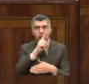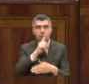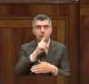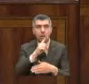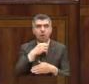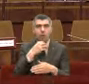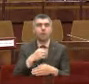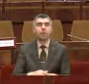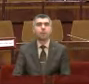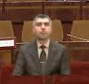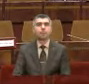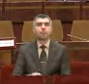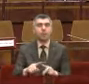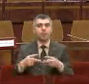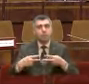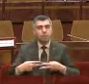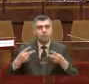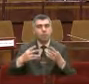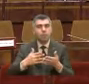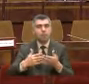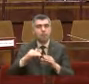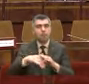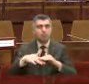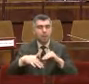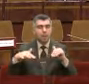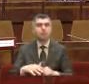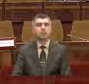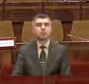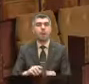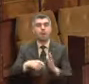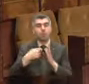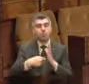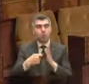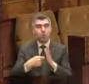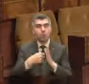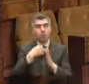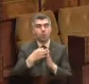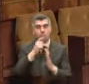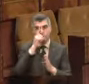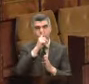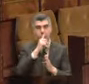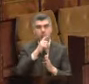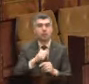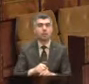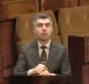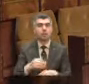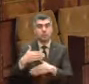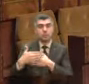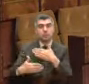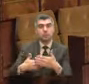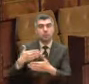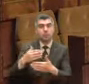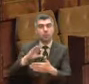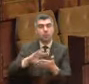الولايه ان شاء الله ان تاتي اليكم، ولكن على الاقل ان تكون كمشروع. انا كنعتقد ان شاء الله في بضعه اسابيع سيكون